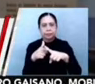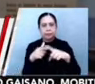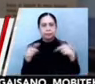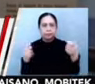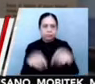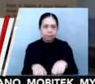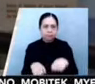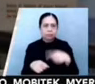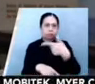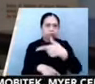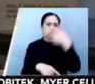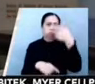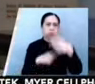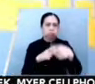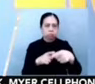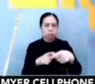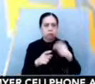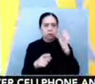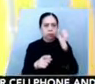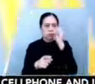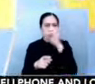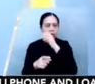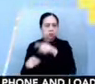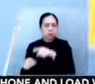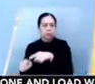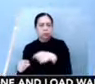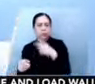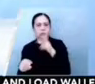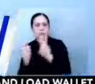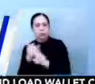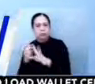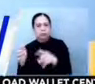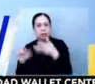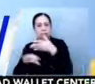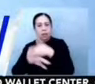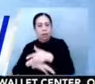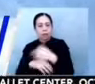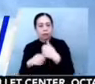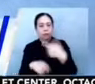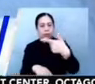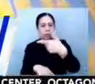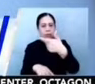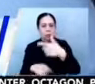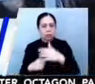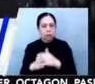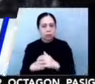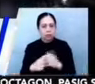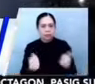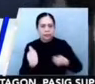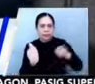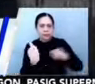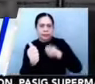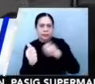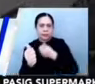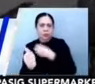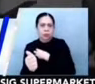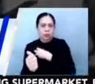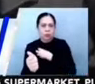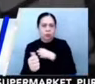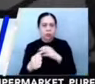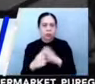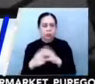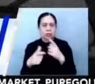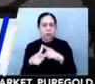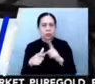ng suspect doon sa biktima. Matapos ang pamamaril, hinabol ng pulis ang suspect at kalaunay